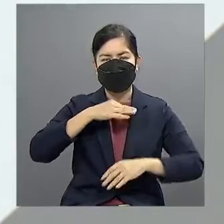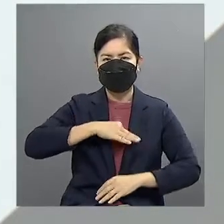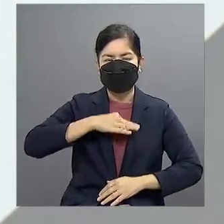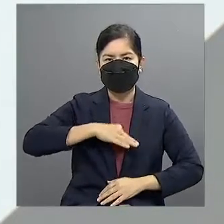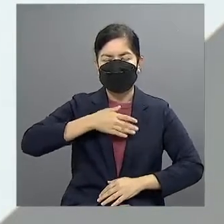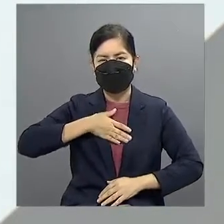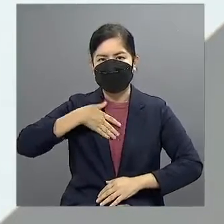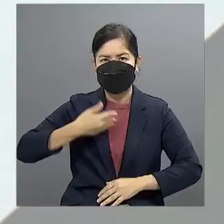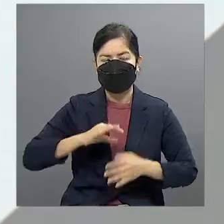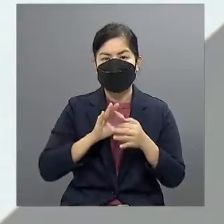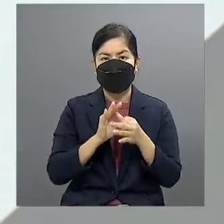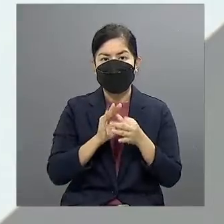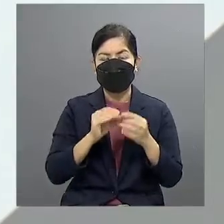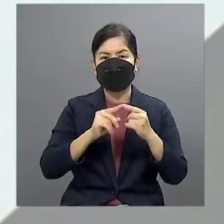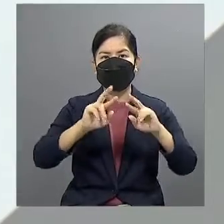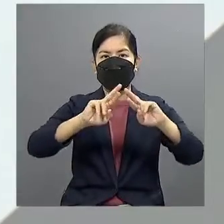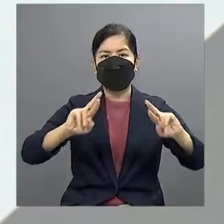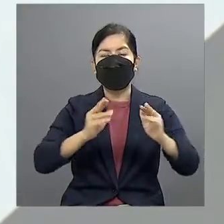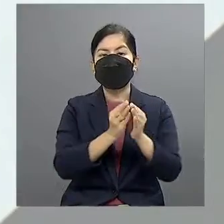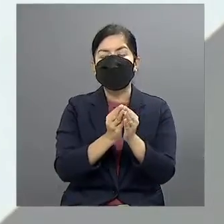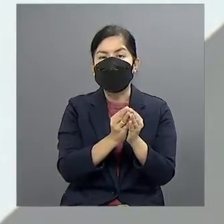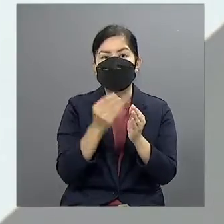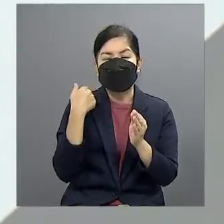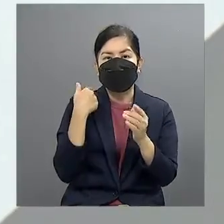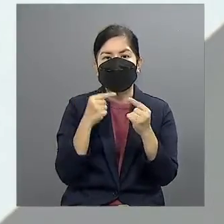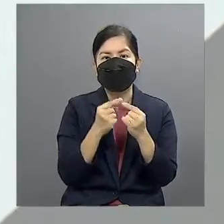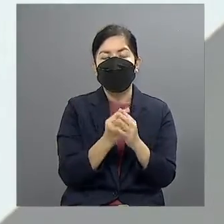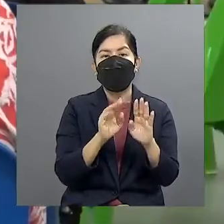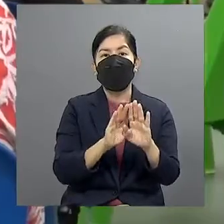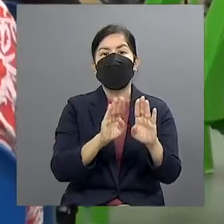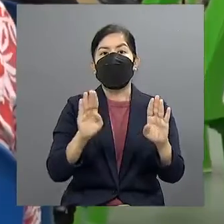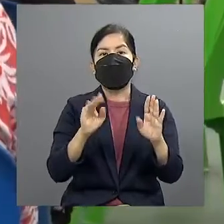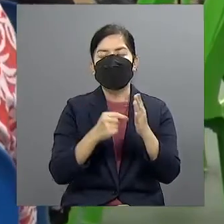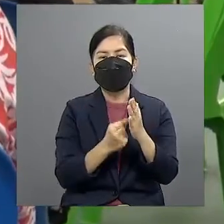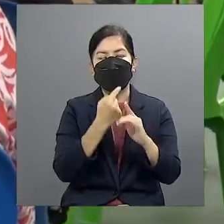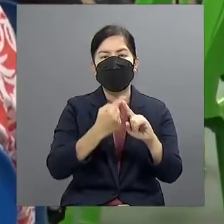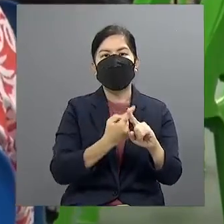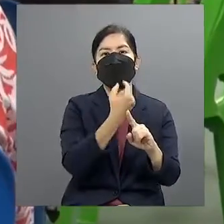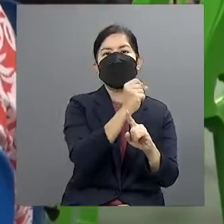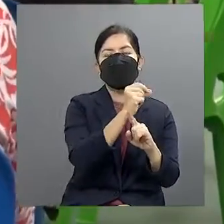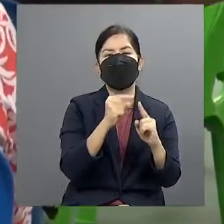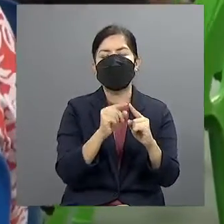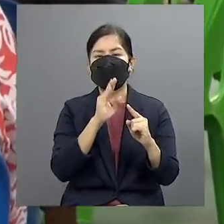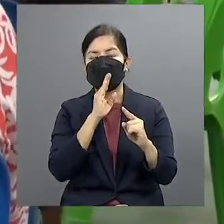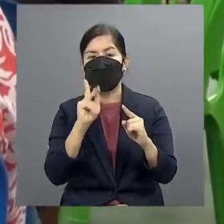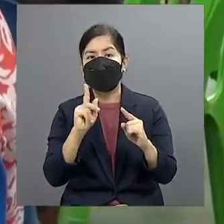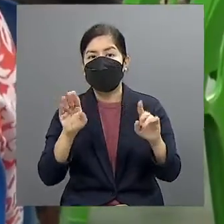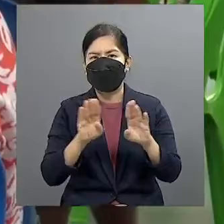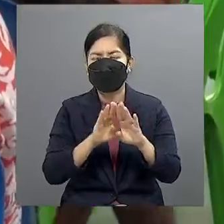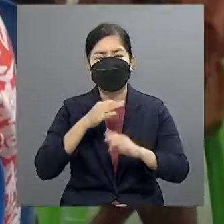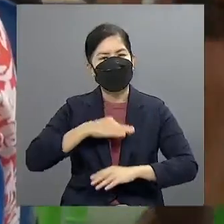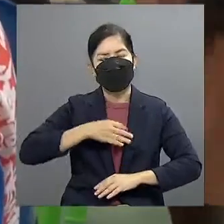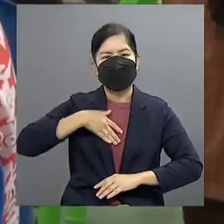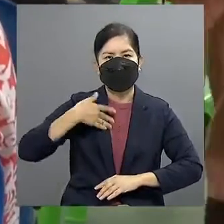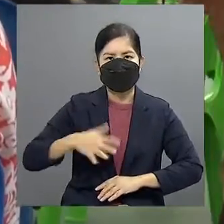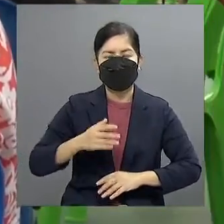หารที่เพิ่งสามารถเปิดให้บริการได้เมื่อช่วงต้นเดือนที่ผ่านมานี่เองค่ะเจ้าหน้าที่สาธารณสุขจังหวัดสงขลายังค